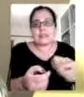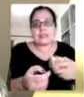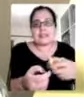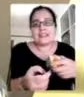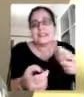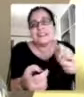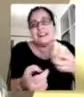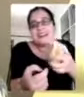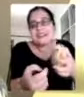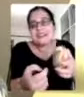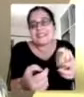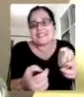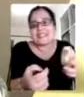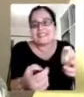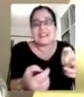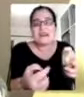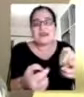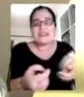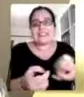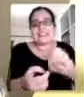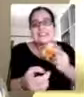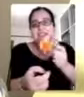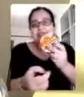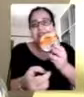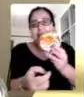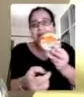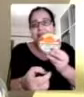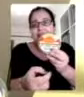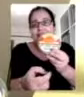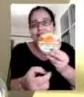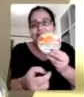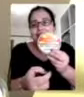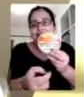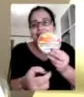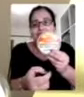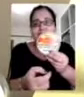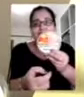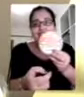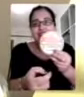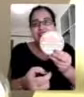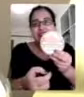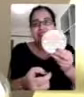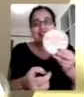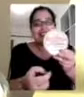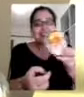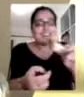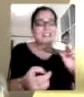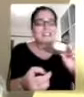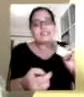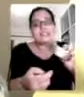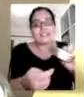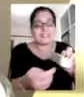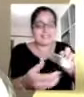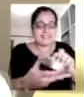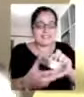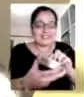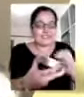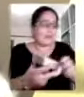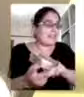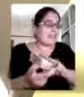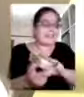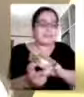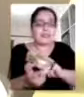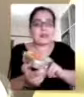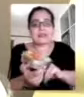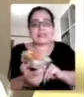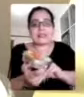tabii ki? Ali Bey nasıl Orlik'le içiyorsa ben de Royal Yacht'le. Geçen sefer Ali